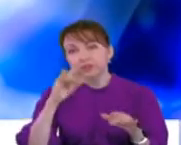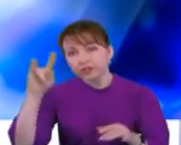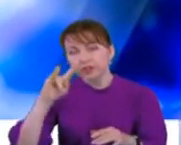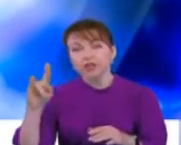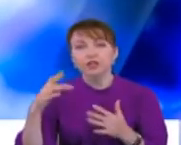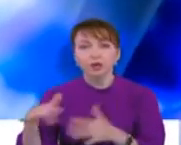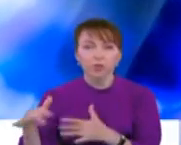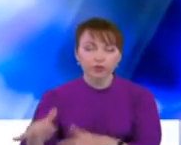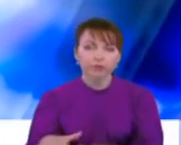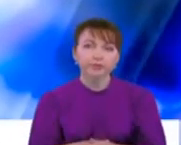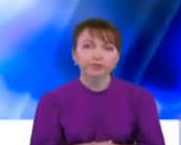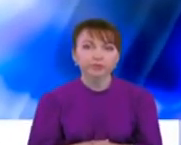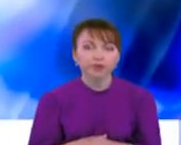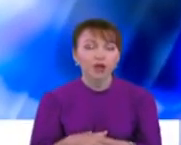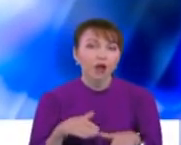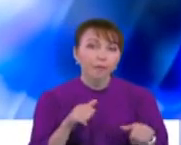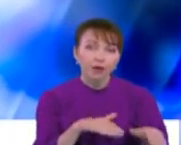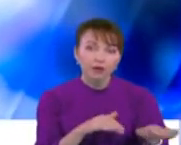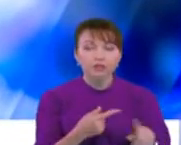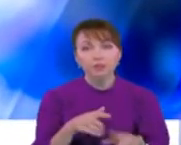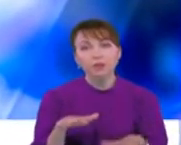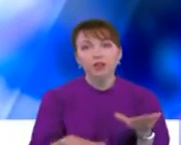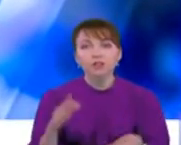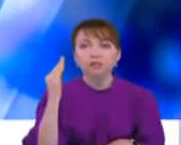баланс поглядів. Да? Тобто частина